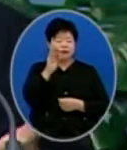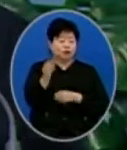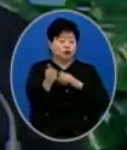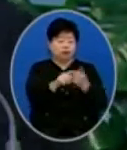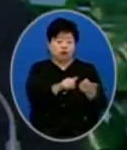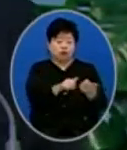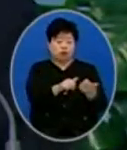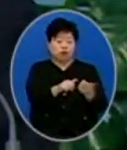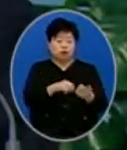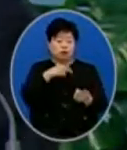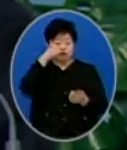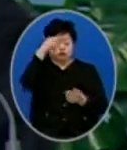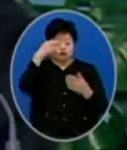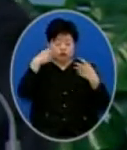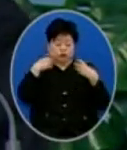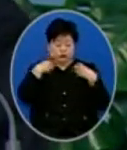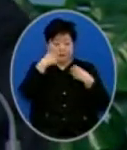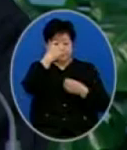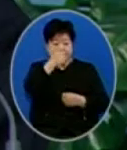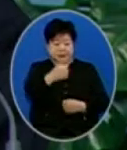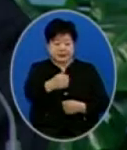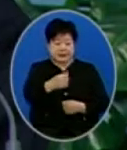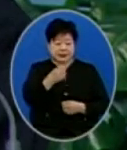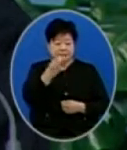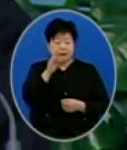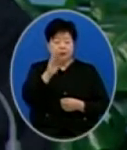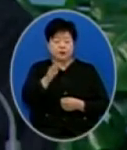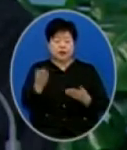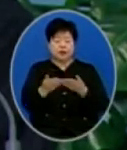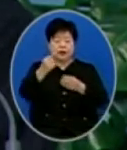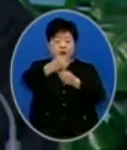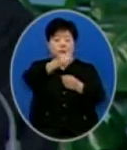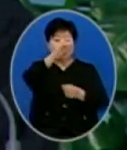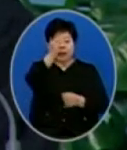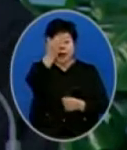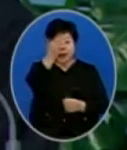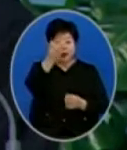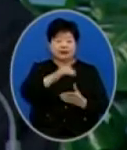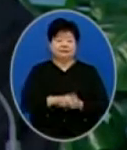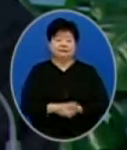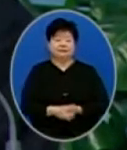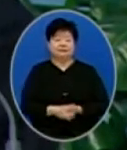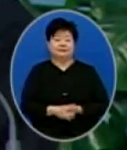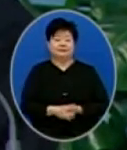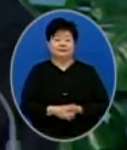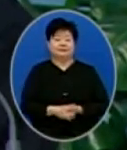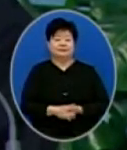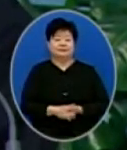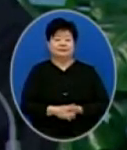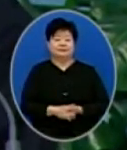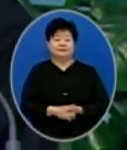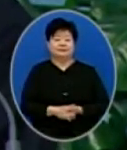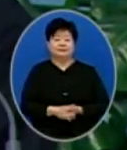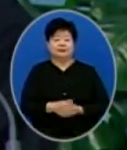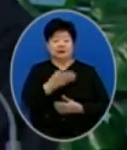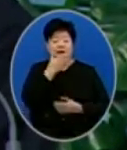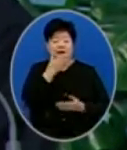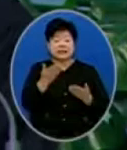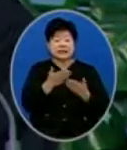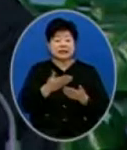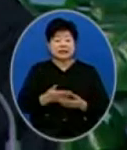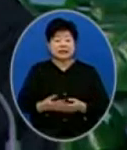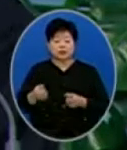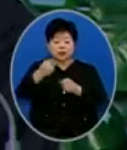것이고 숨었던 가난당 당신은 3일 후에 복직이 될 것이다 그러면서 복직이